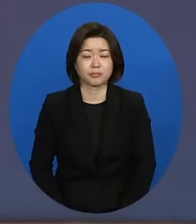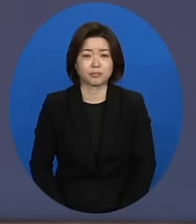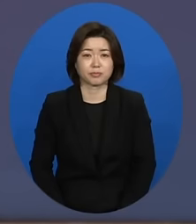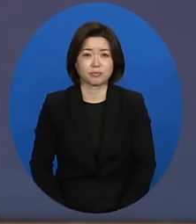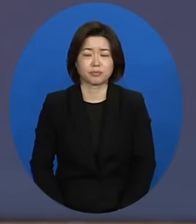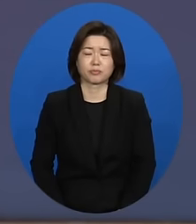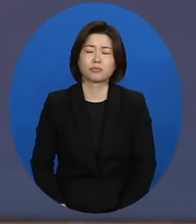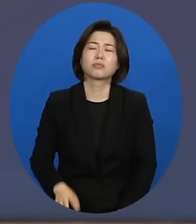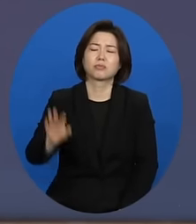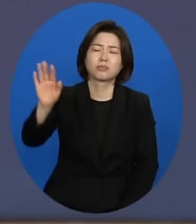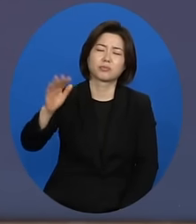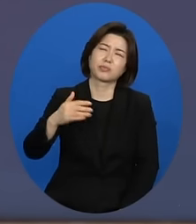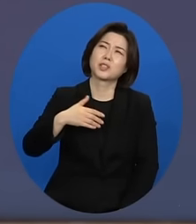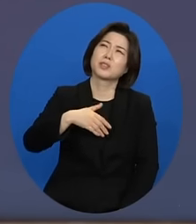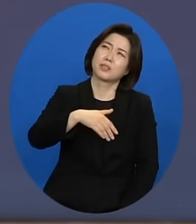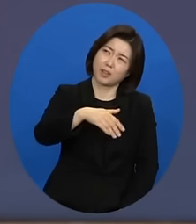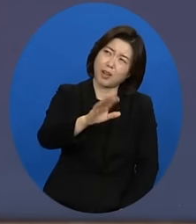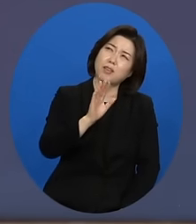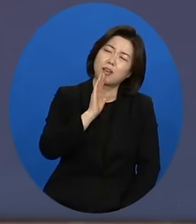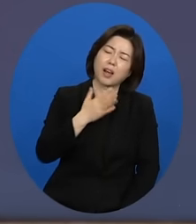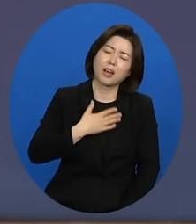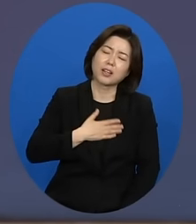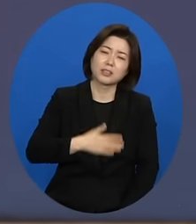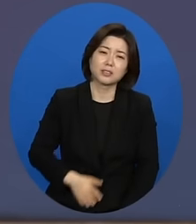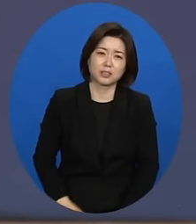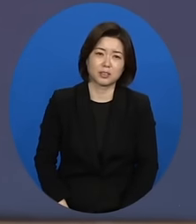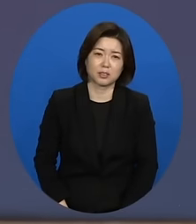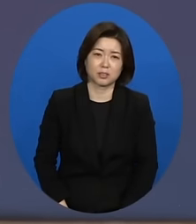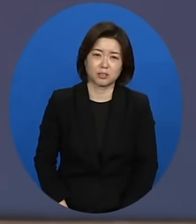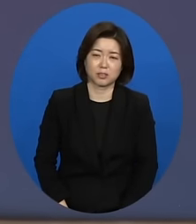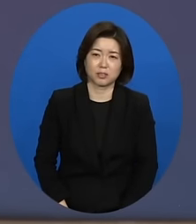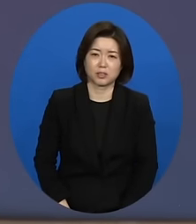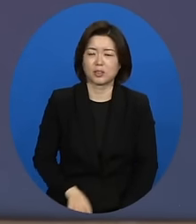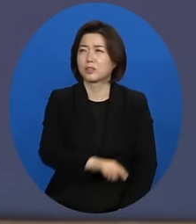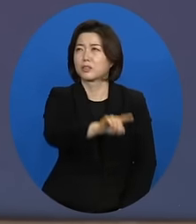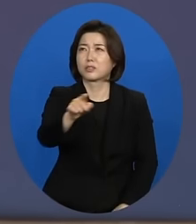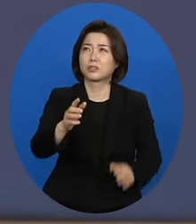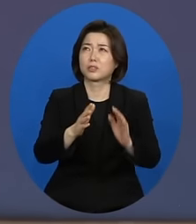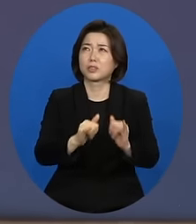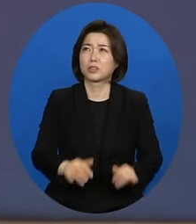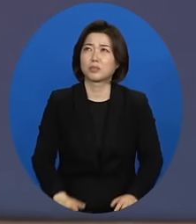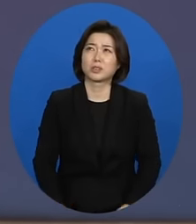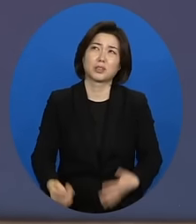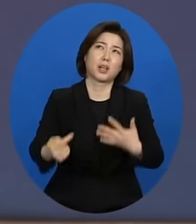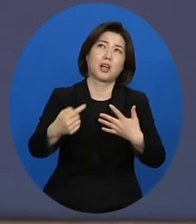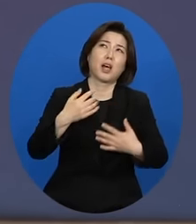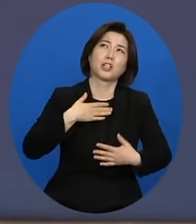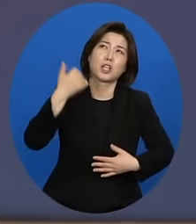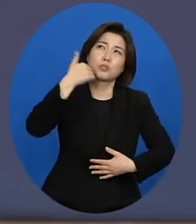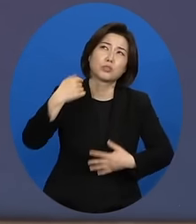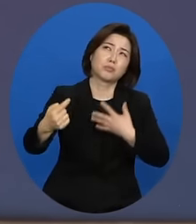가기는 가겠는데요. 사람이 저 못 알아보게 해주세요. 안 된다.